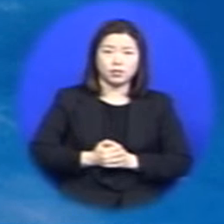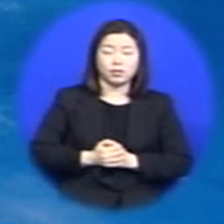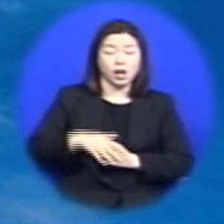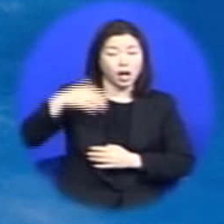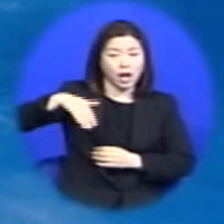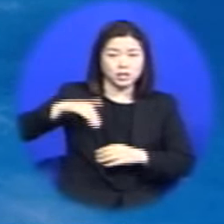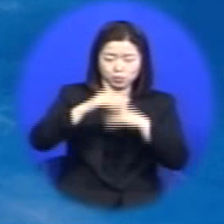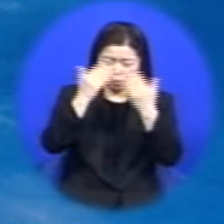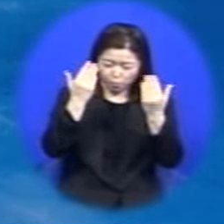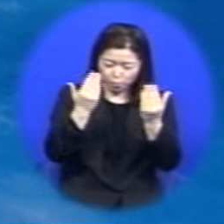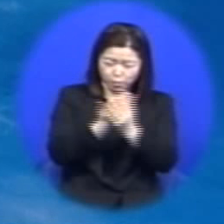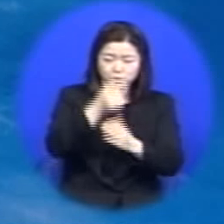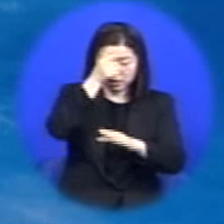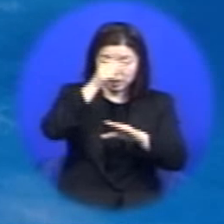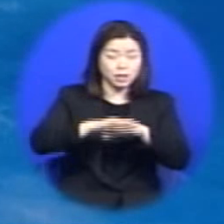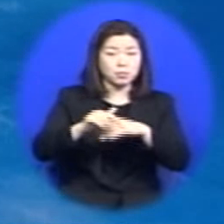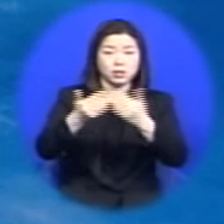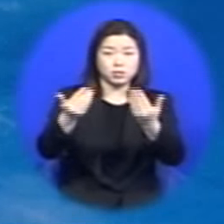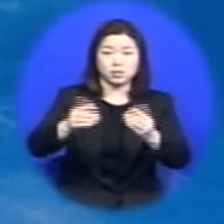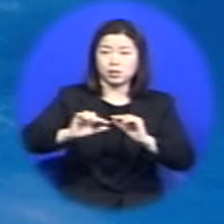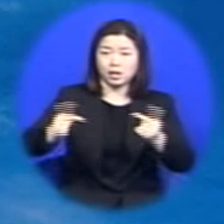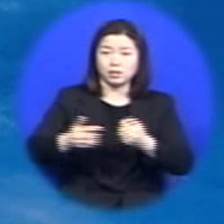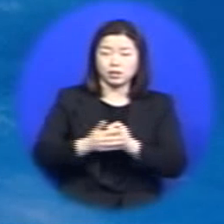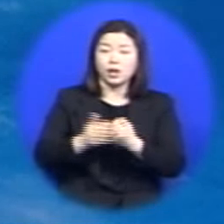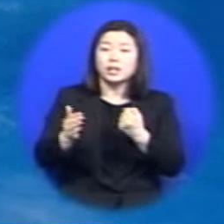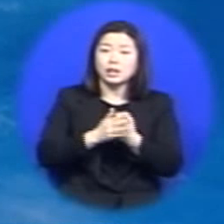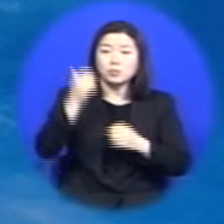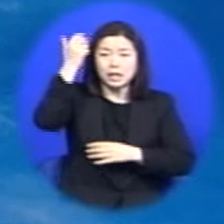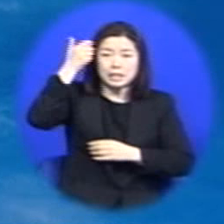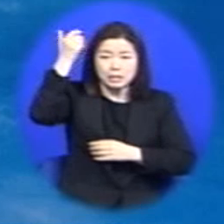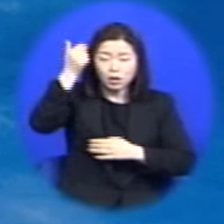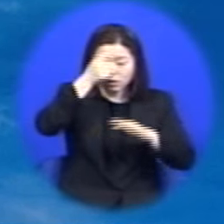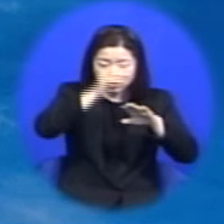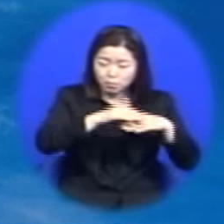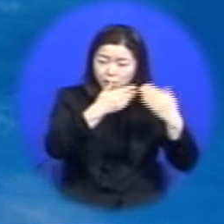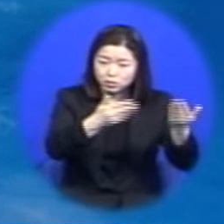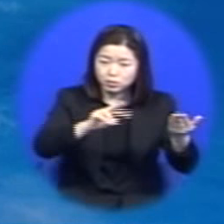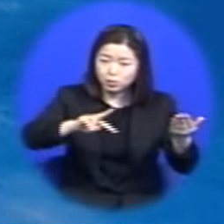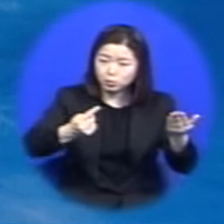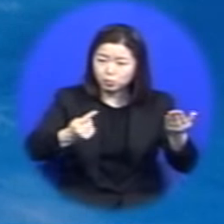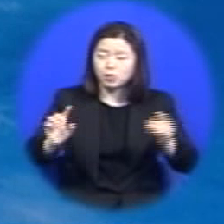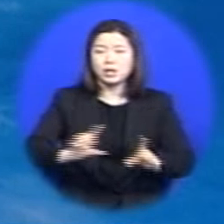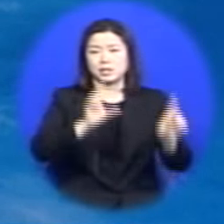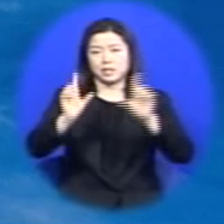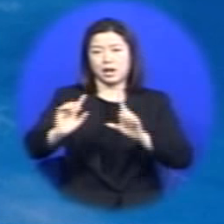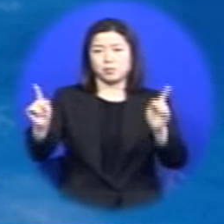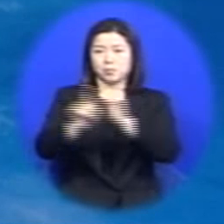아직도 온전한 예배가 아닙니다. 그러니까 그런 예배를 드려도 삶이 안 바뀌는 거예요.